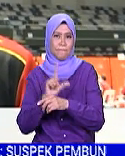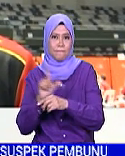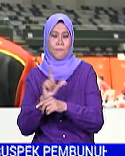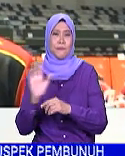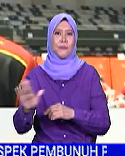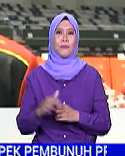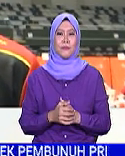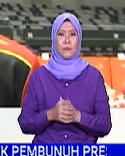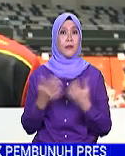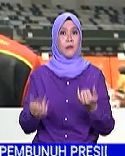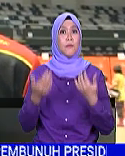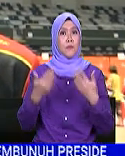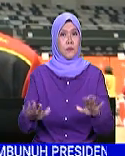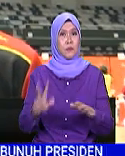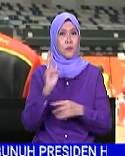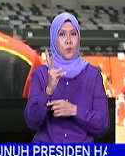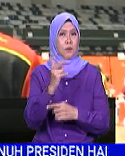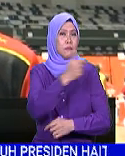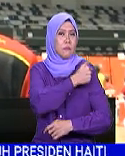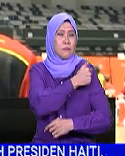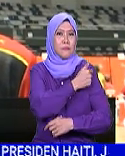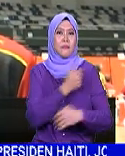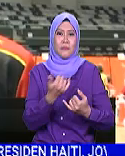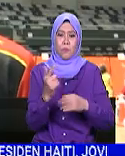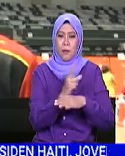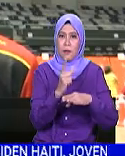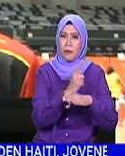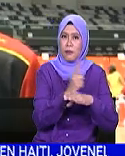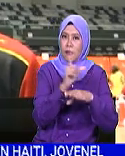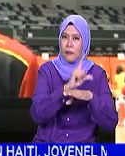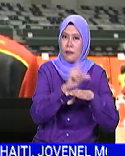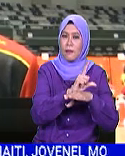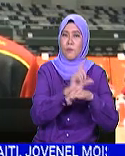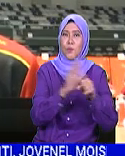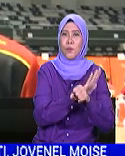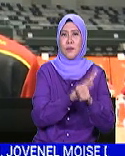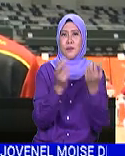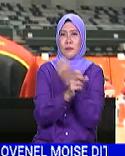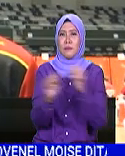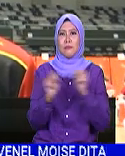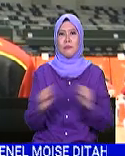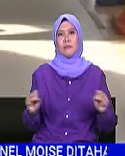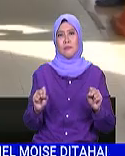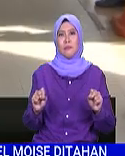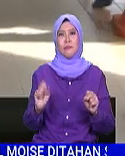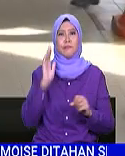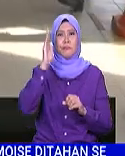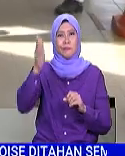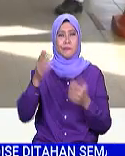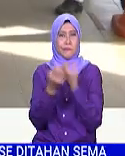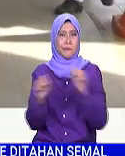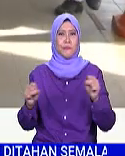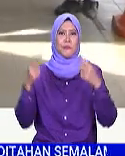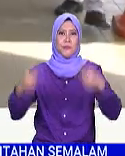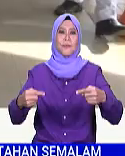Insyaallah secondo setiap seminggu Champ Duos awfully damn the